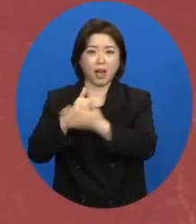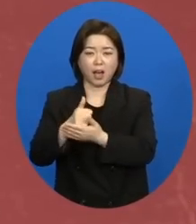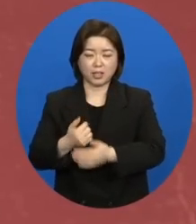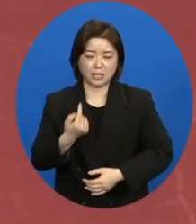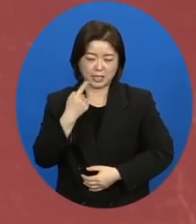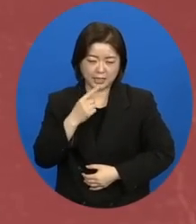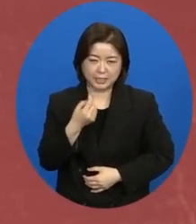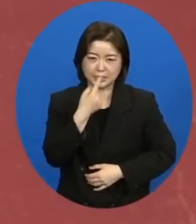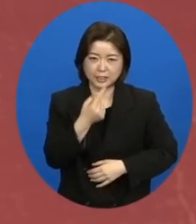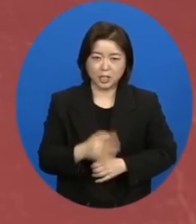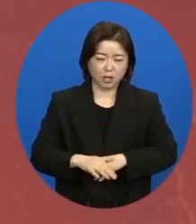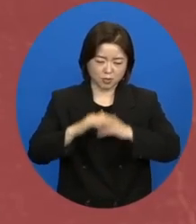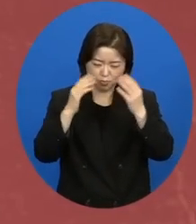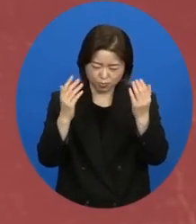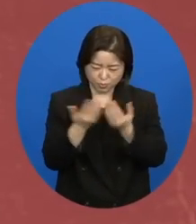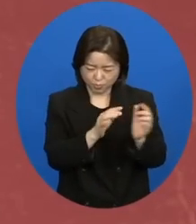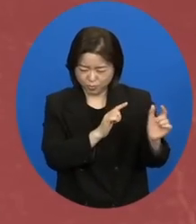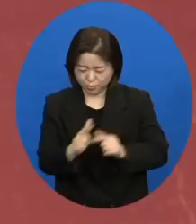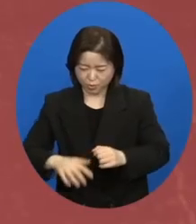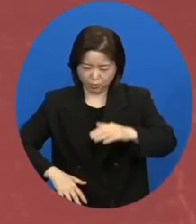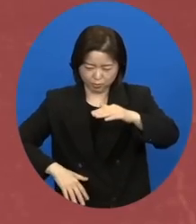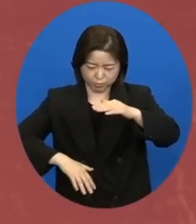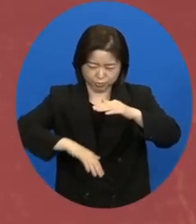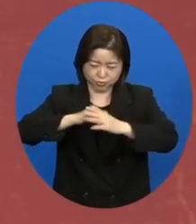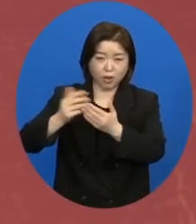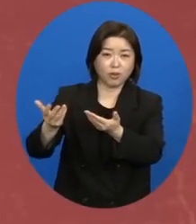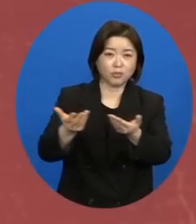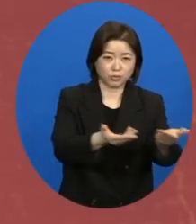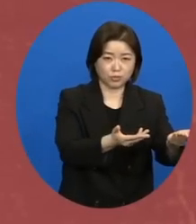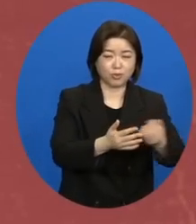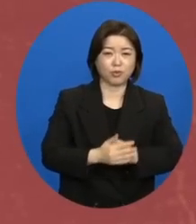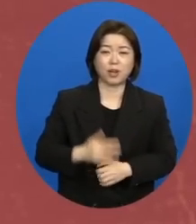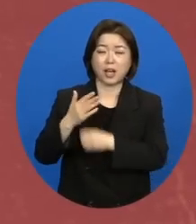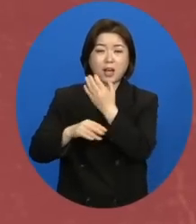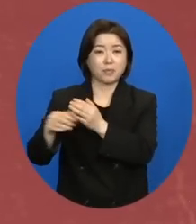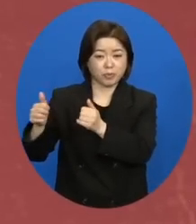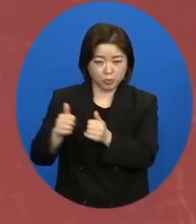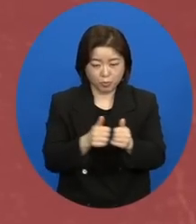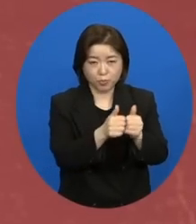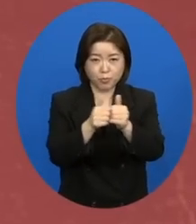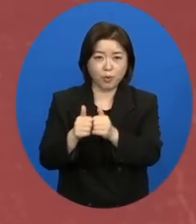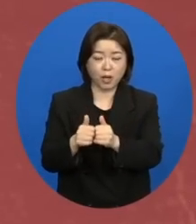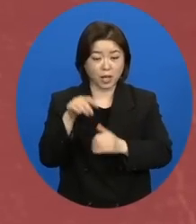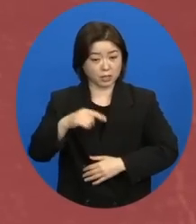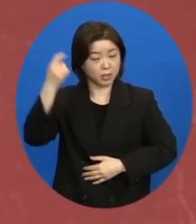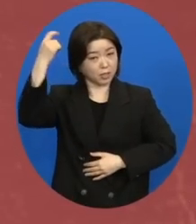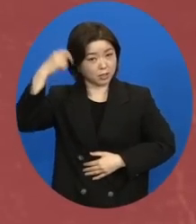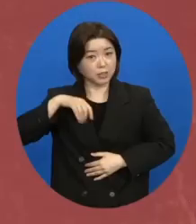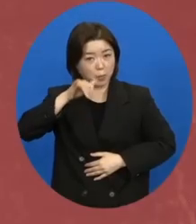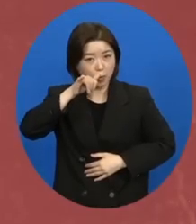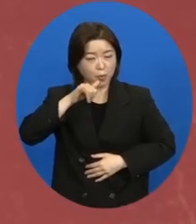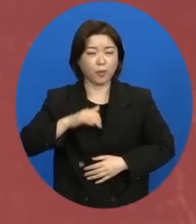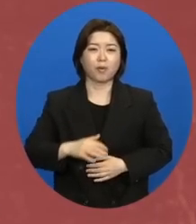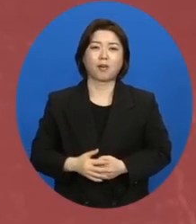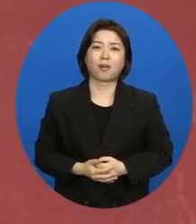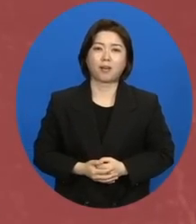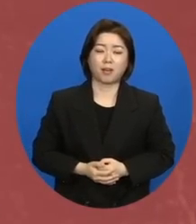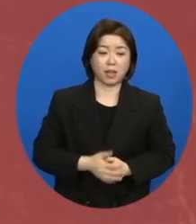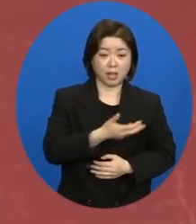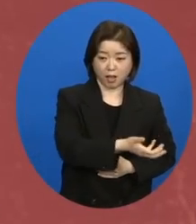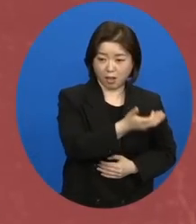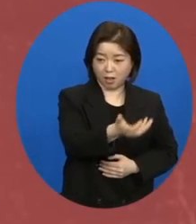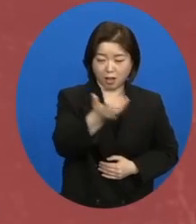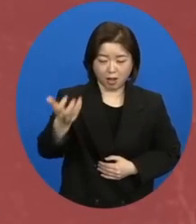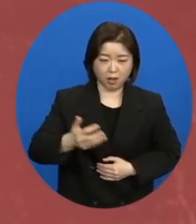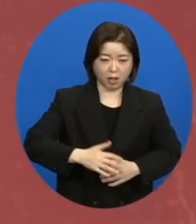은금과 육축을 풍부하게도 하시고 하나님이 동행하실 때마다 동행하는 게 느껴지니까 가는 곳마다